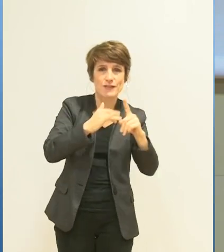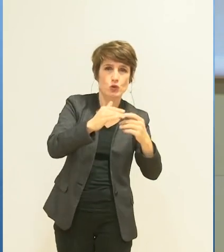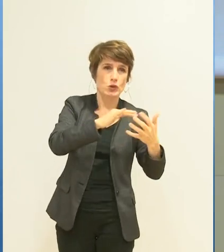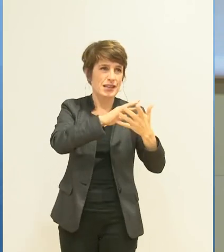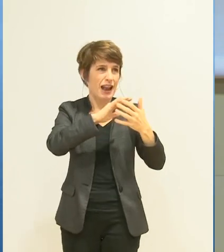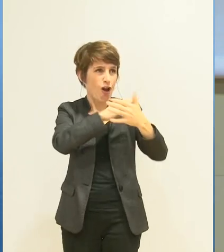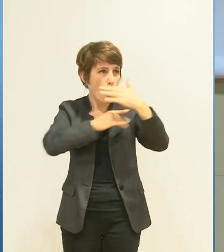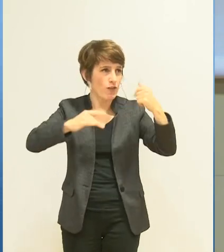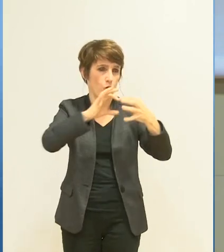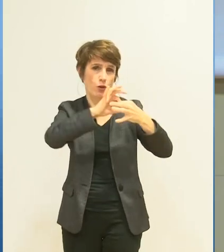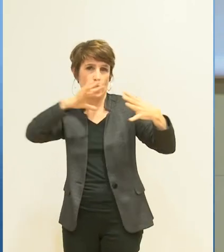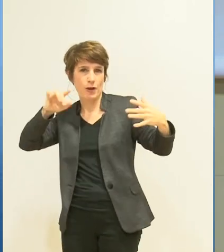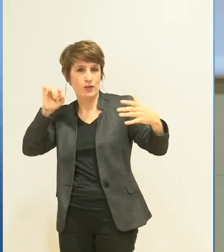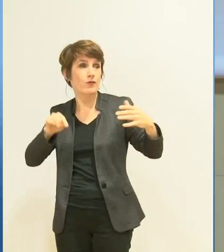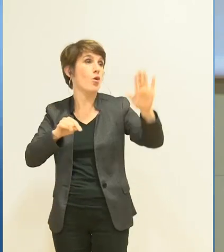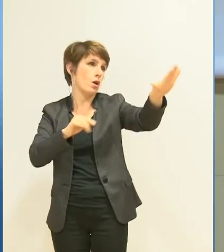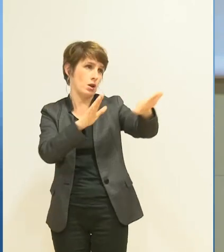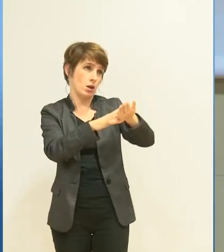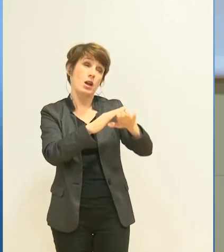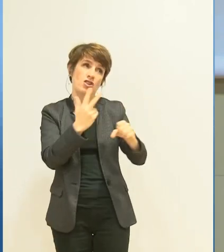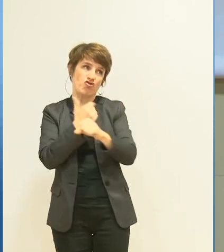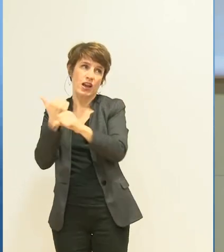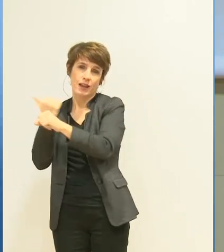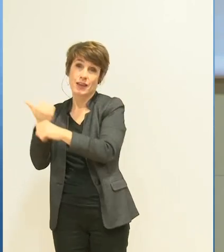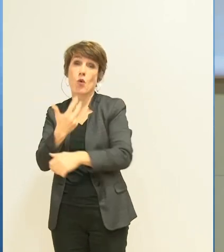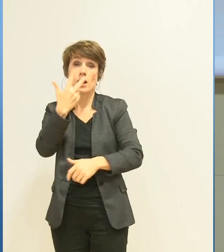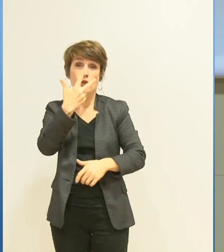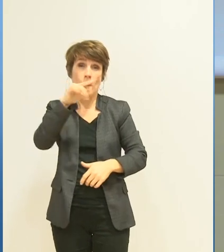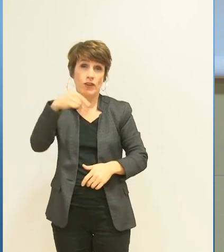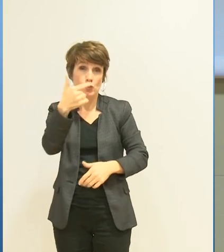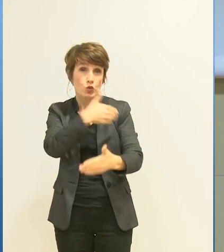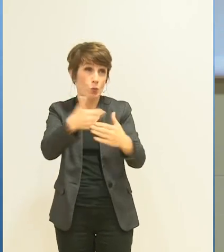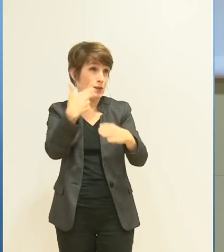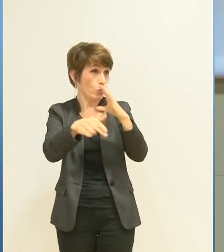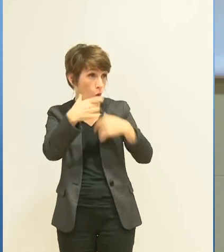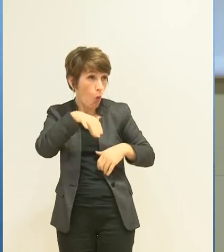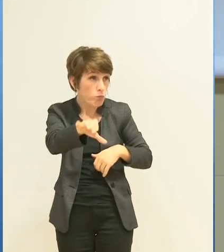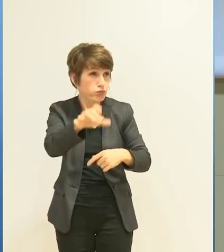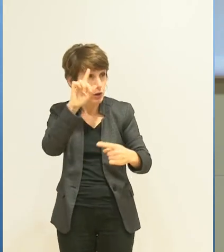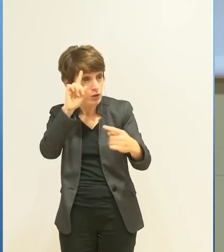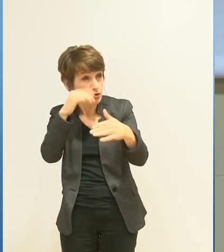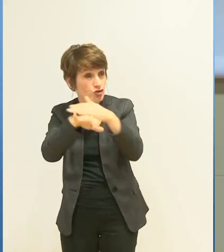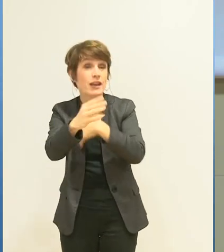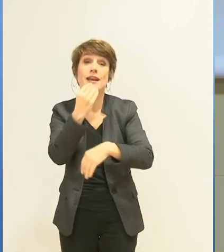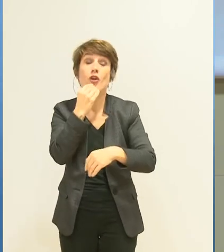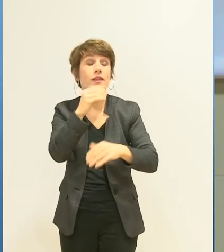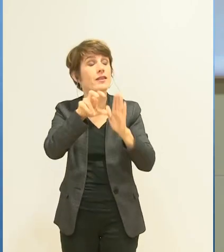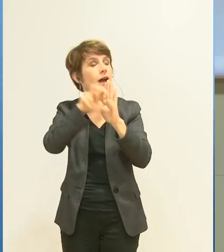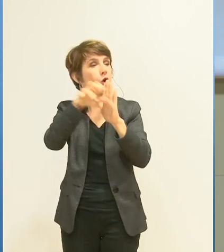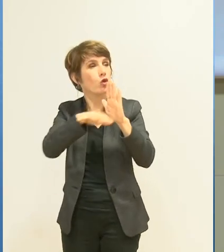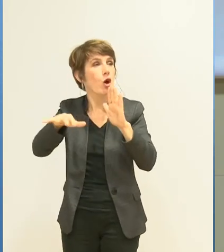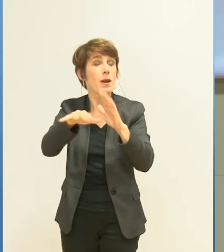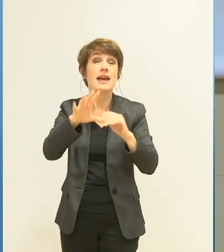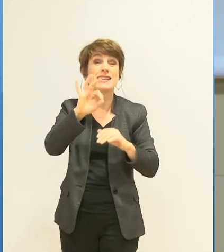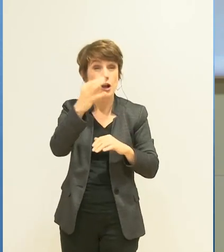c'est plus de trois millions et demi d'euros qui sont investis chaque année pour que dans les cantines scolaires grenobloise qui ont maintenant plus de 50 % bio et